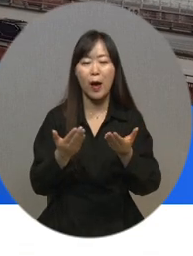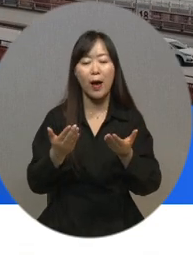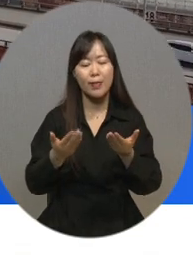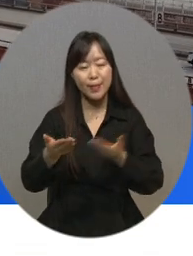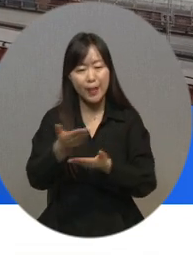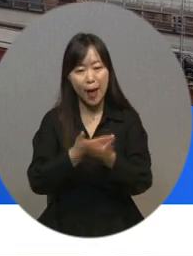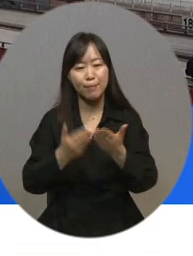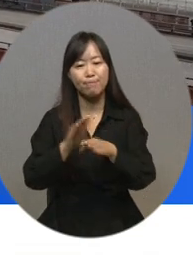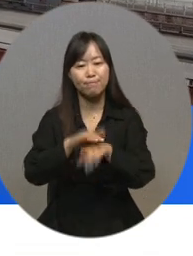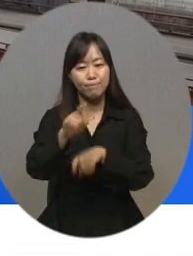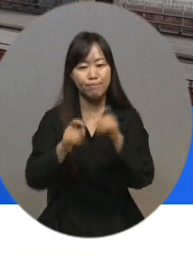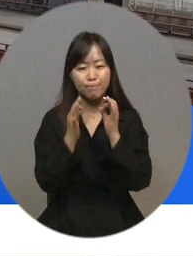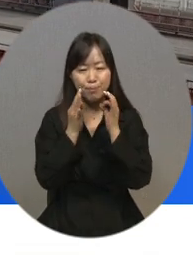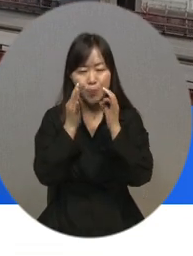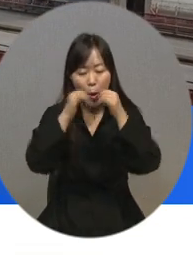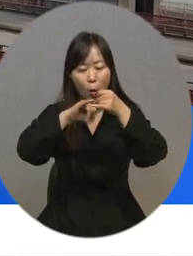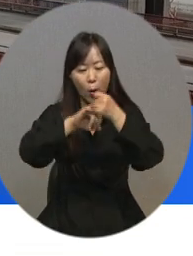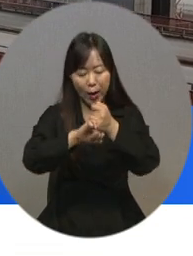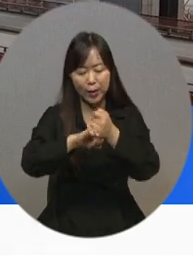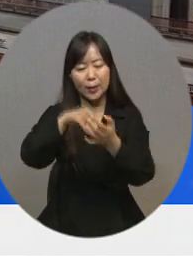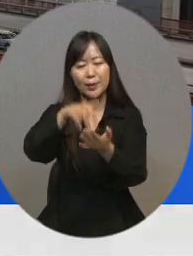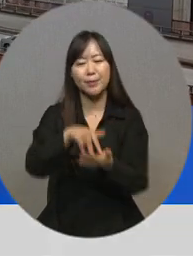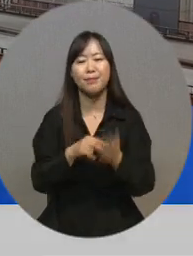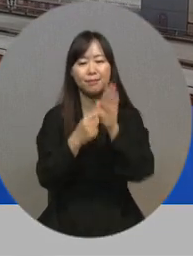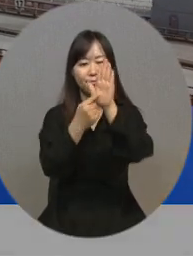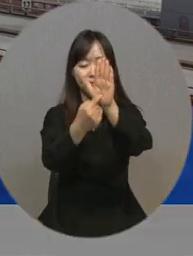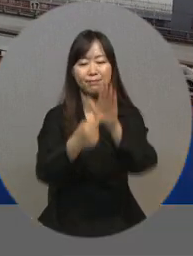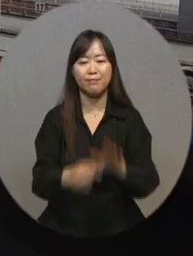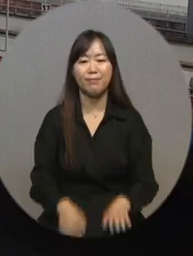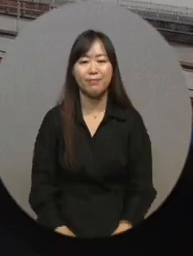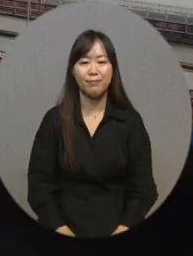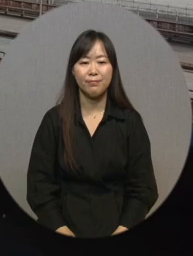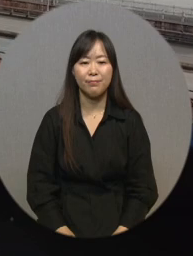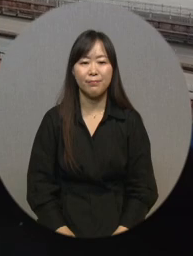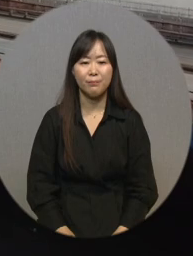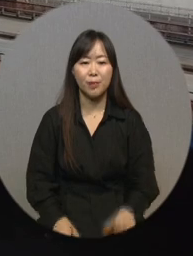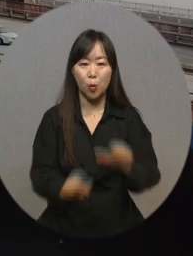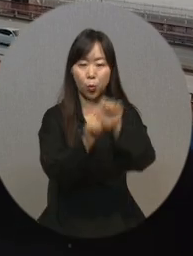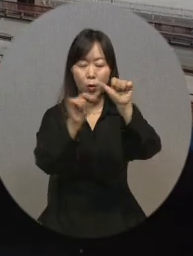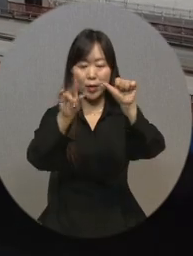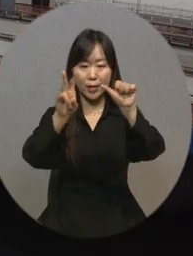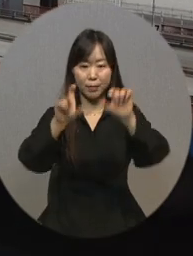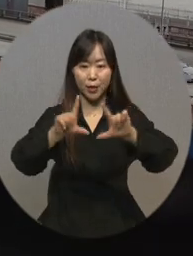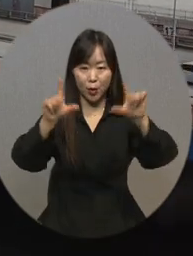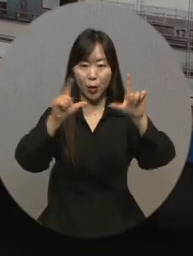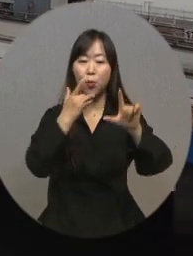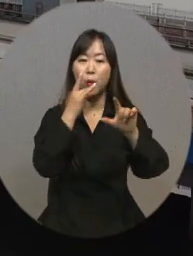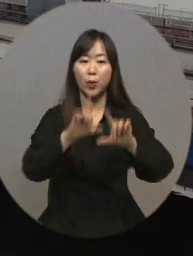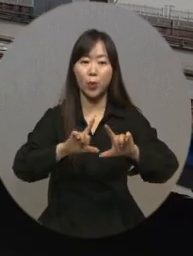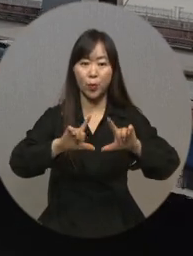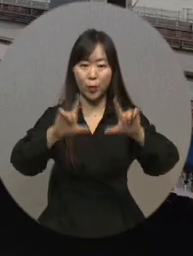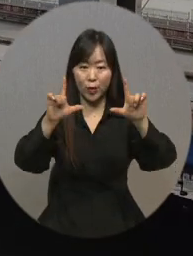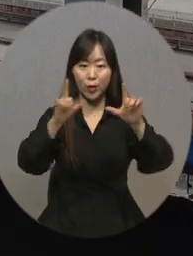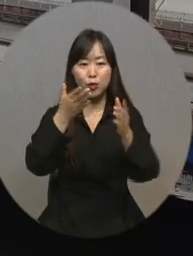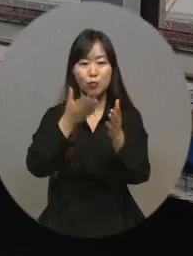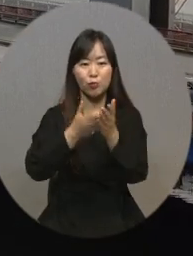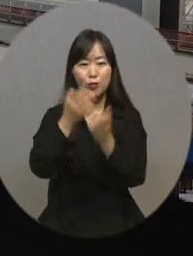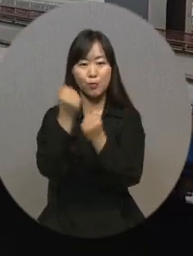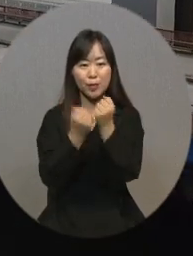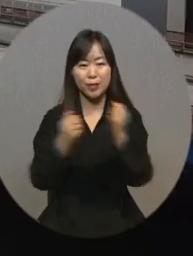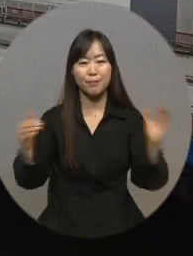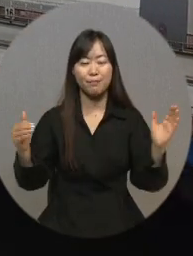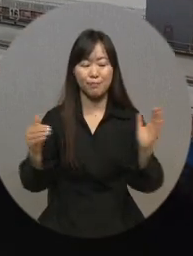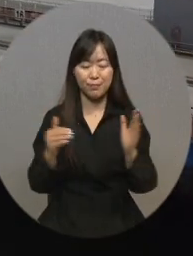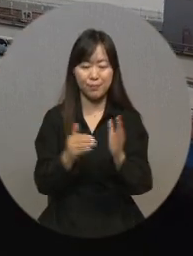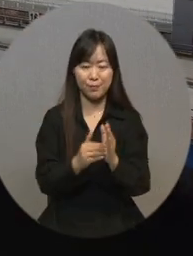실천하는데 최선을 다하겠다고 포부를 밝혔습니다 5월 21일 화요일에 보내드린 뉴스 24 브리핑